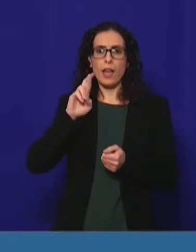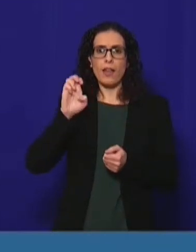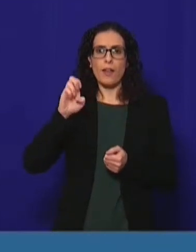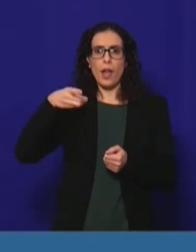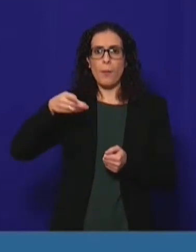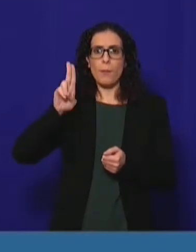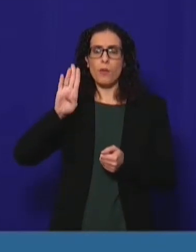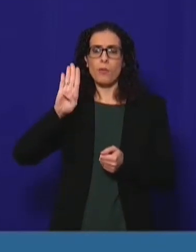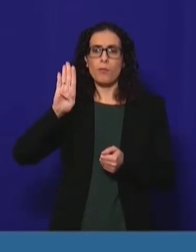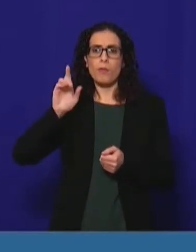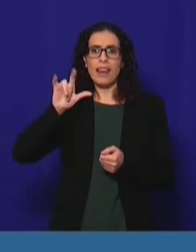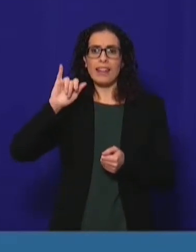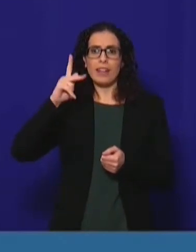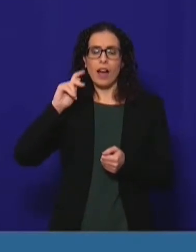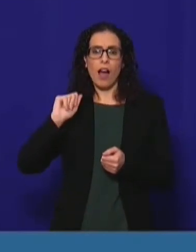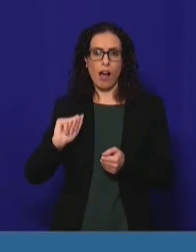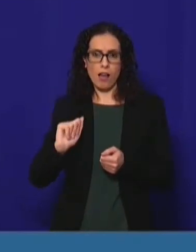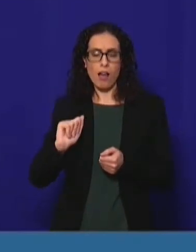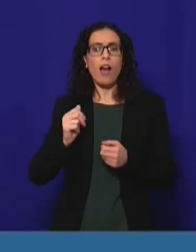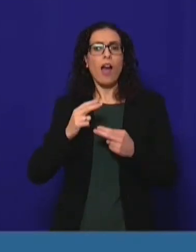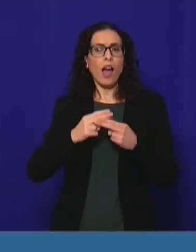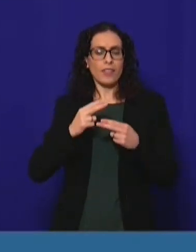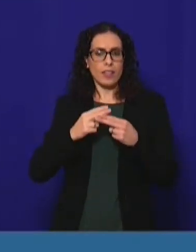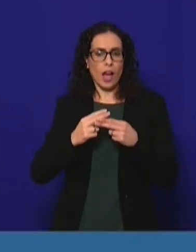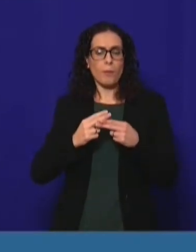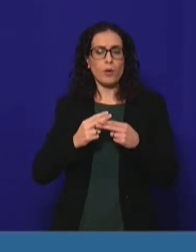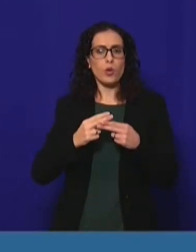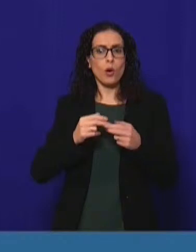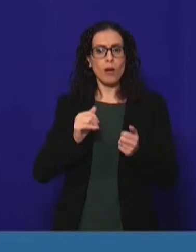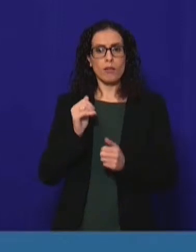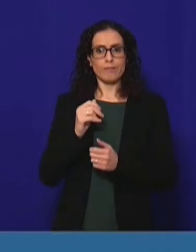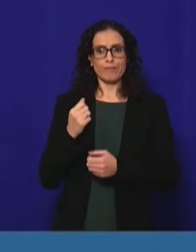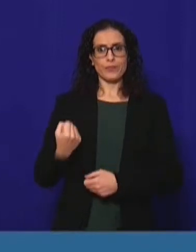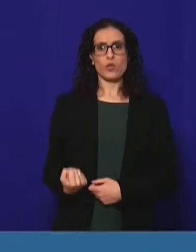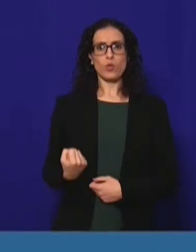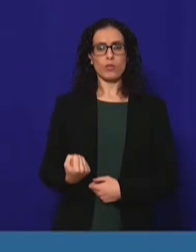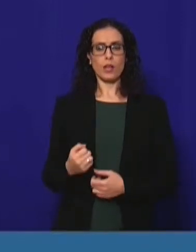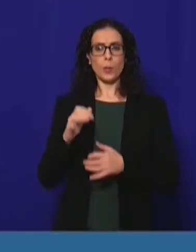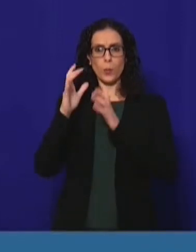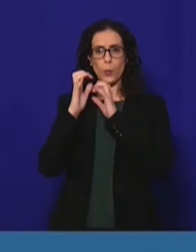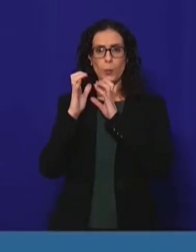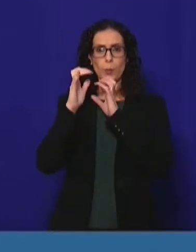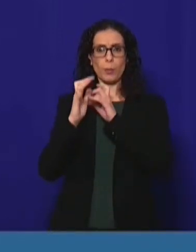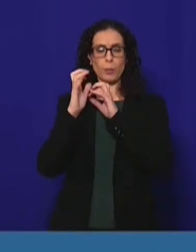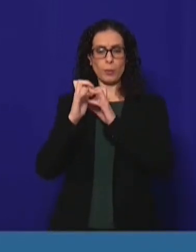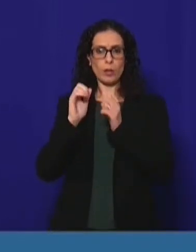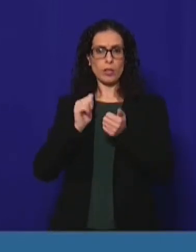li fir-rehearsals mhux qed tinżamm id-distanza soċjali għal din il-parata. Grazzi ħafna.